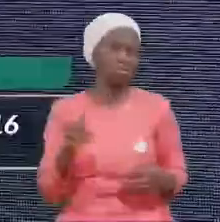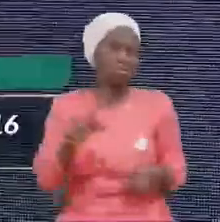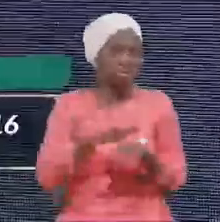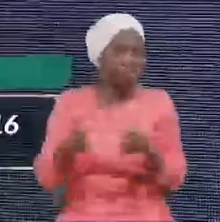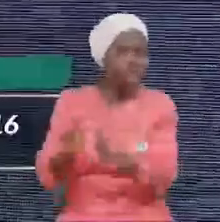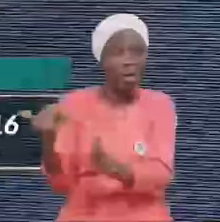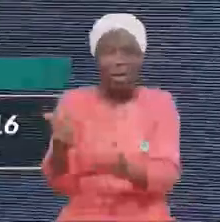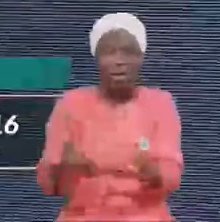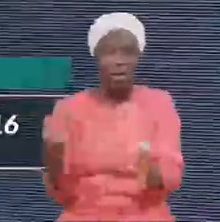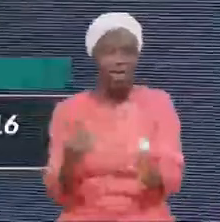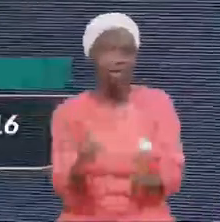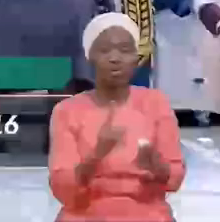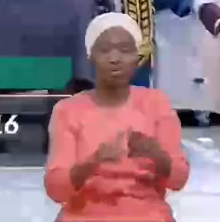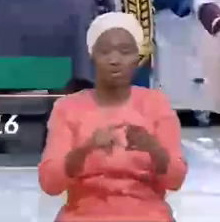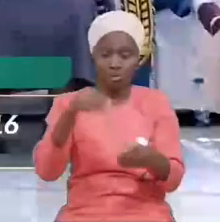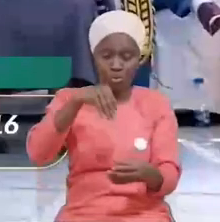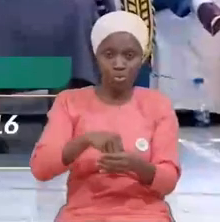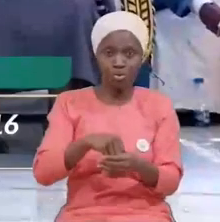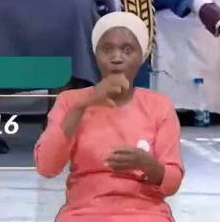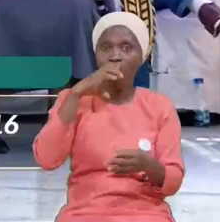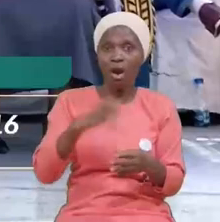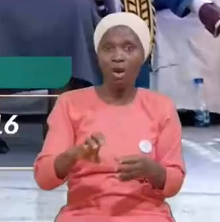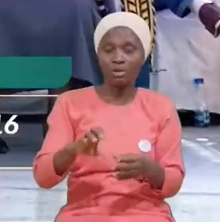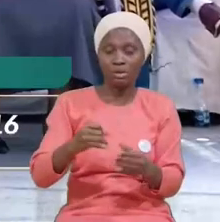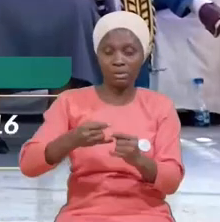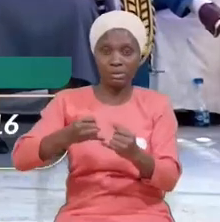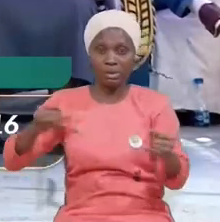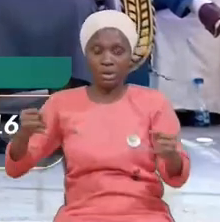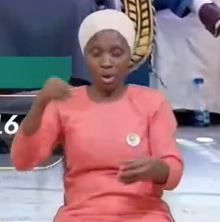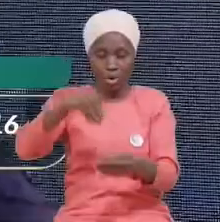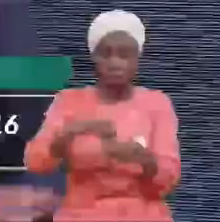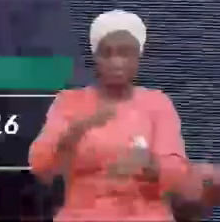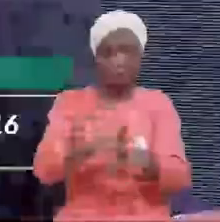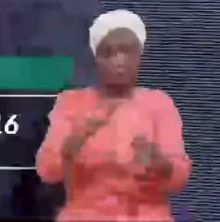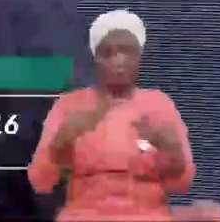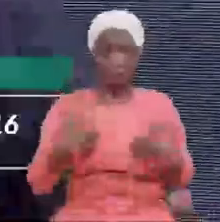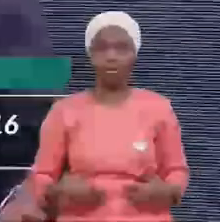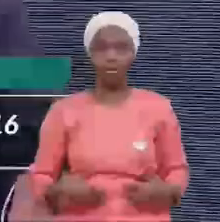Tu ne permettras à personne de prendre un fer chaud et de le placer sur ton corps.